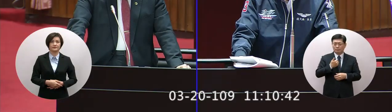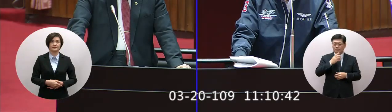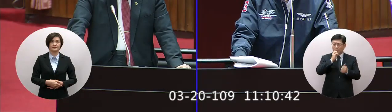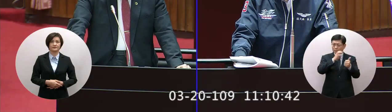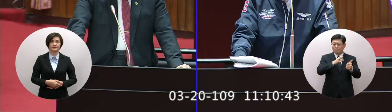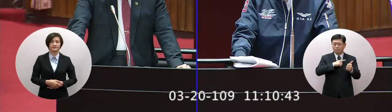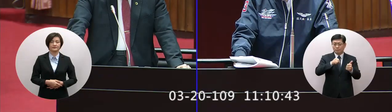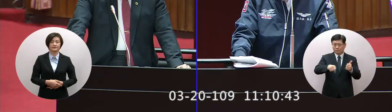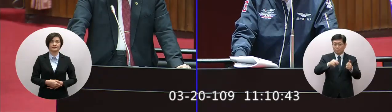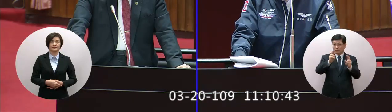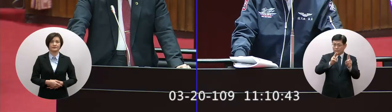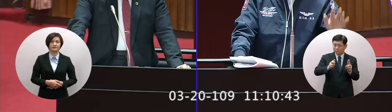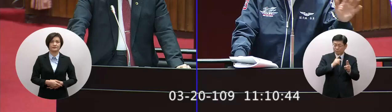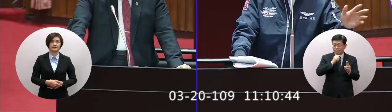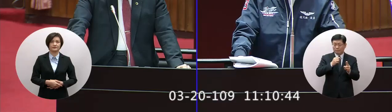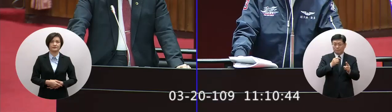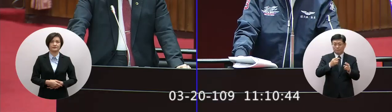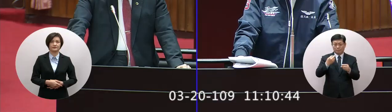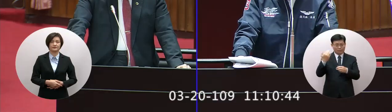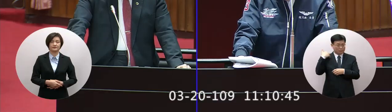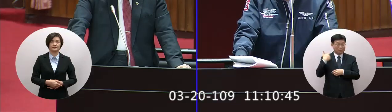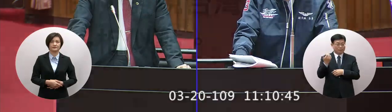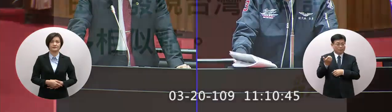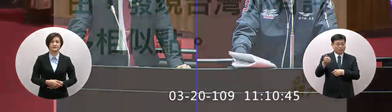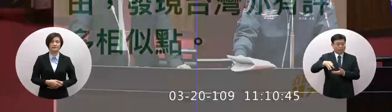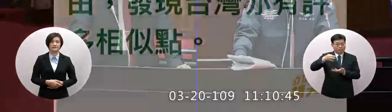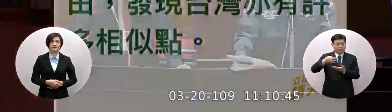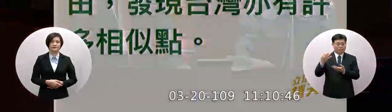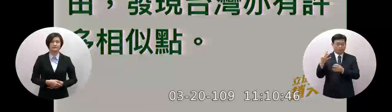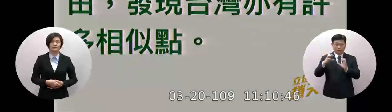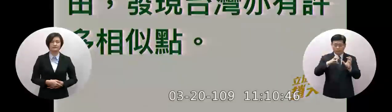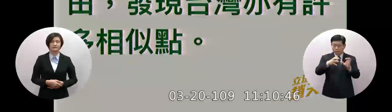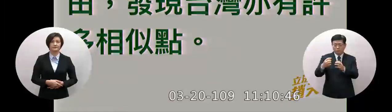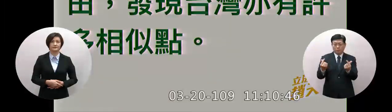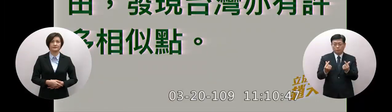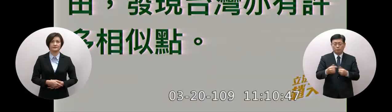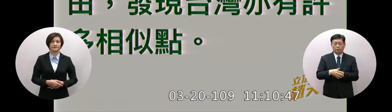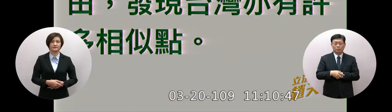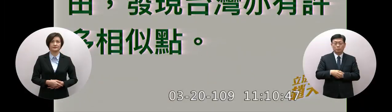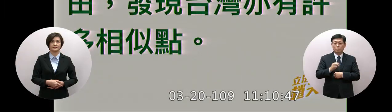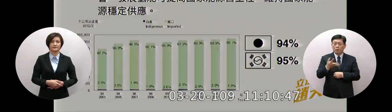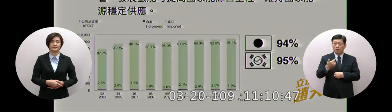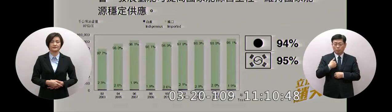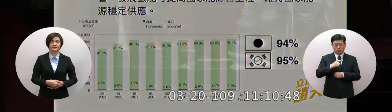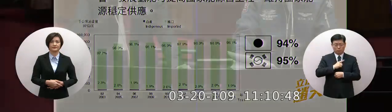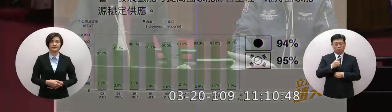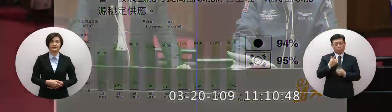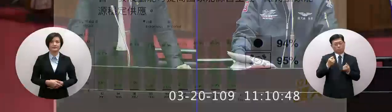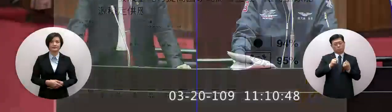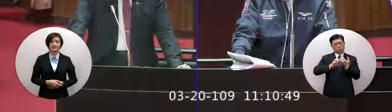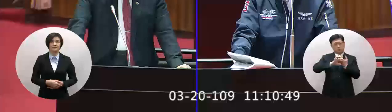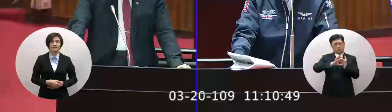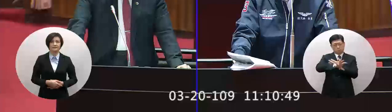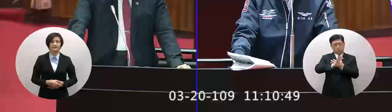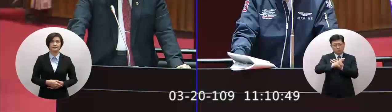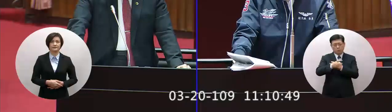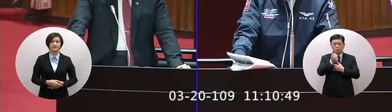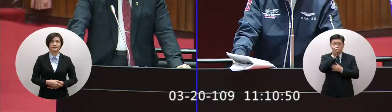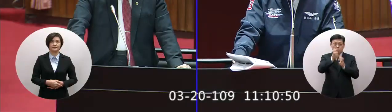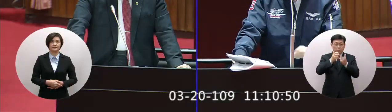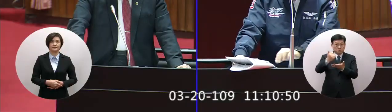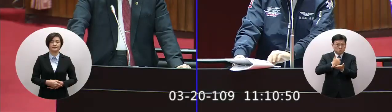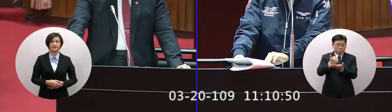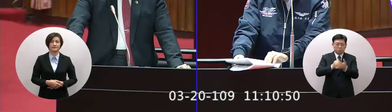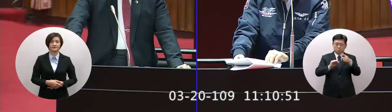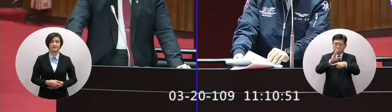在发展的氢能源跟许多前述的这些国家有很多相似之处，因为我们的仰赖石油进口的比例甚至